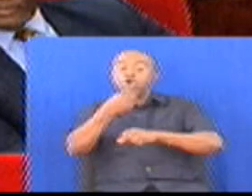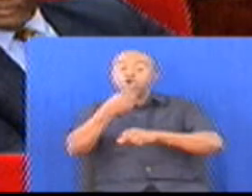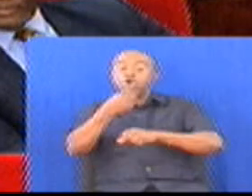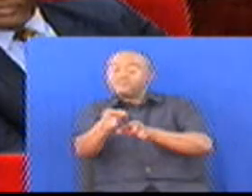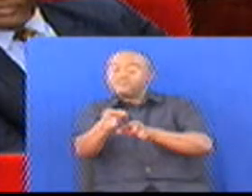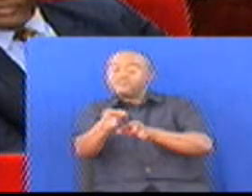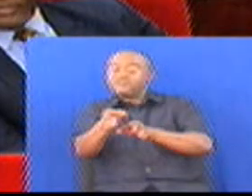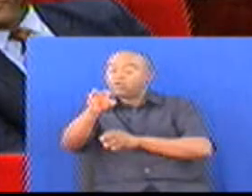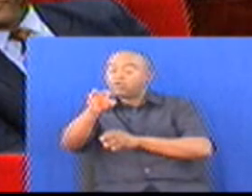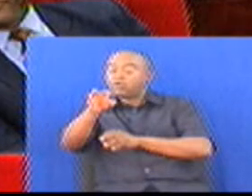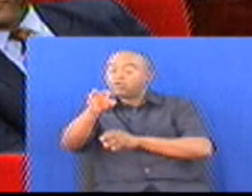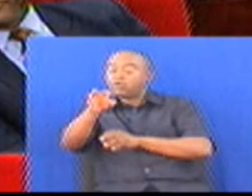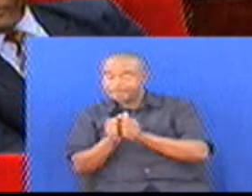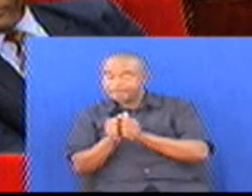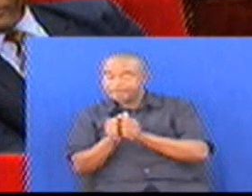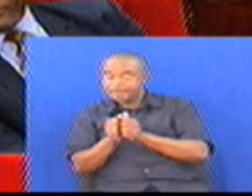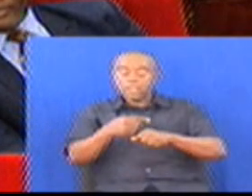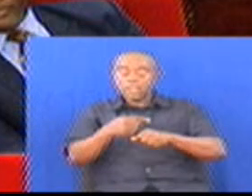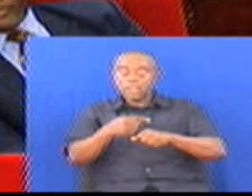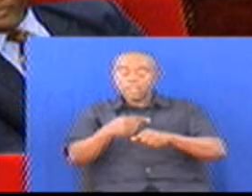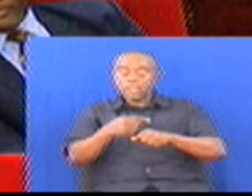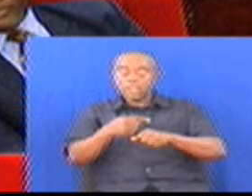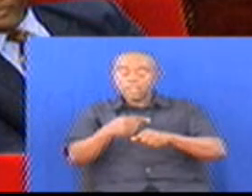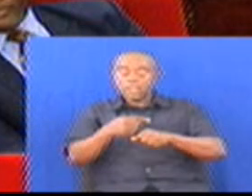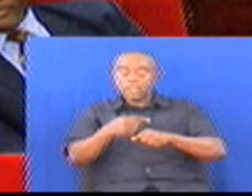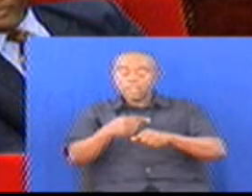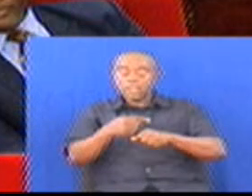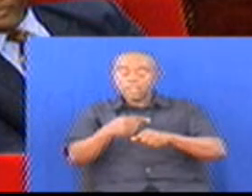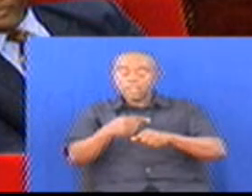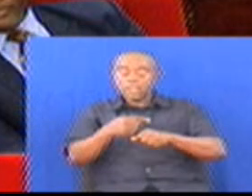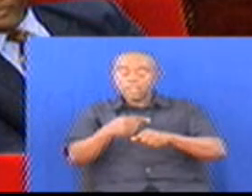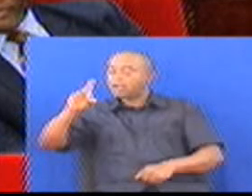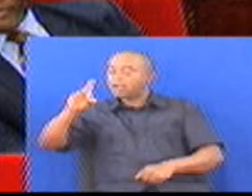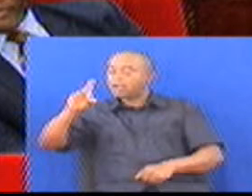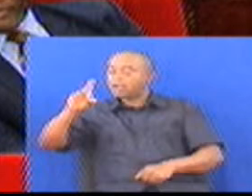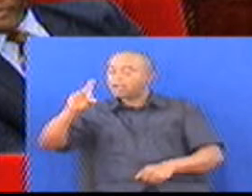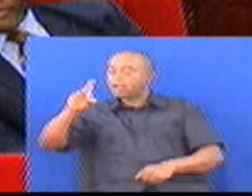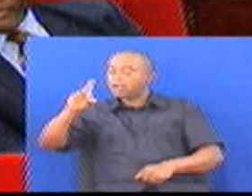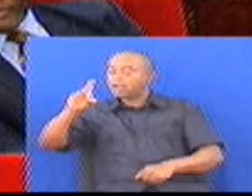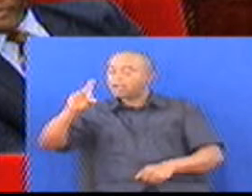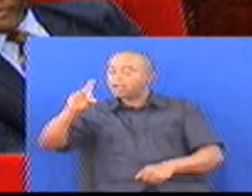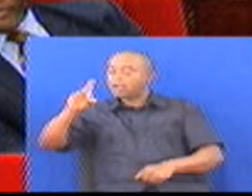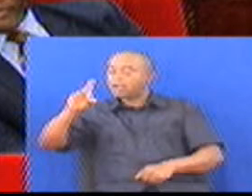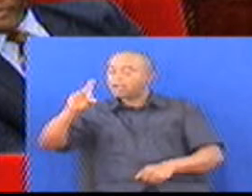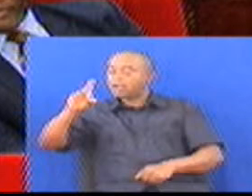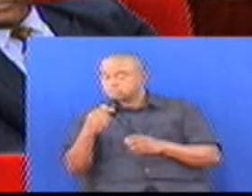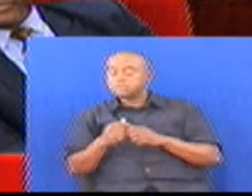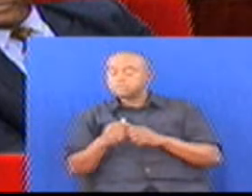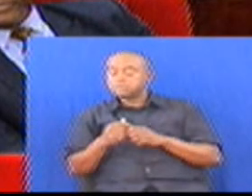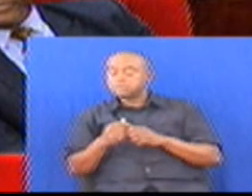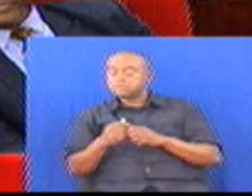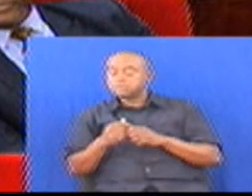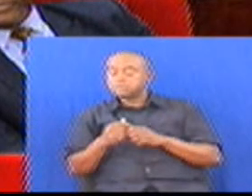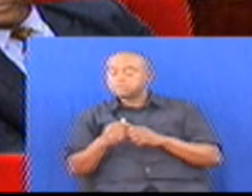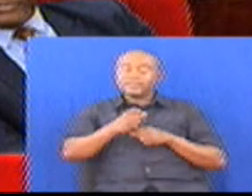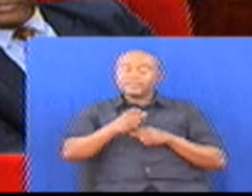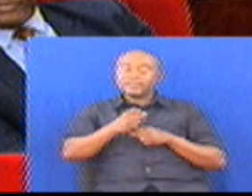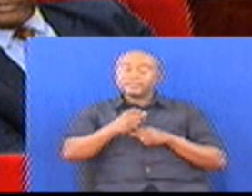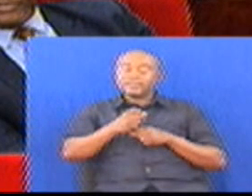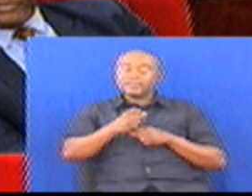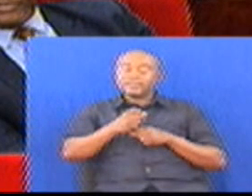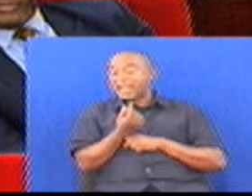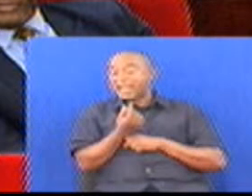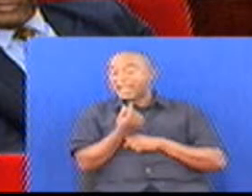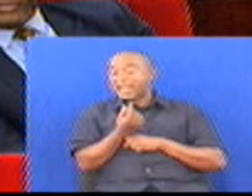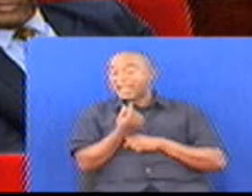mikoa 10, hospitali za rufaa za kanda 3, kuongezeka kwa bajeti ya dawa, vifaa tiba na